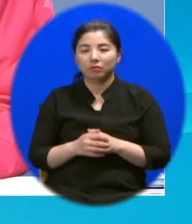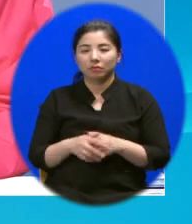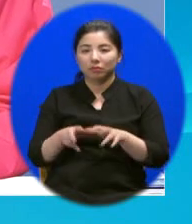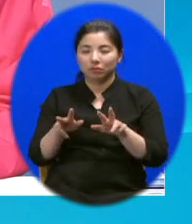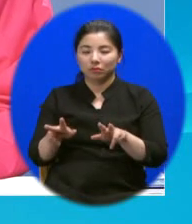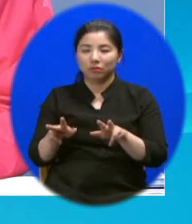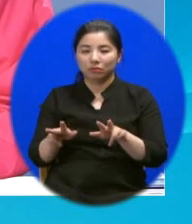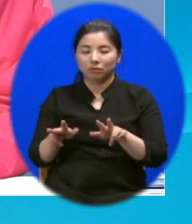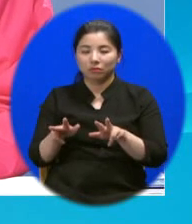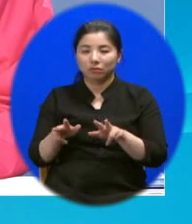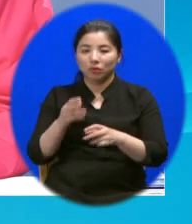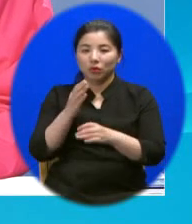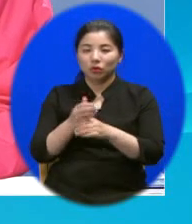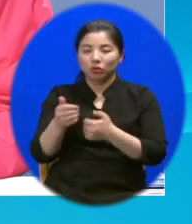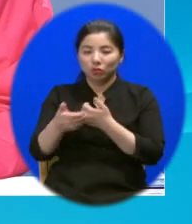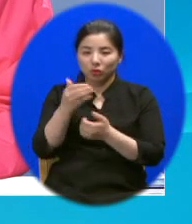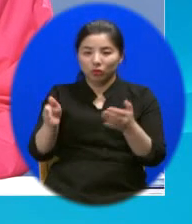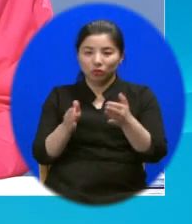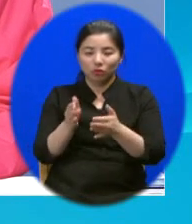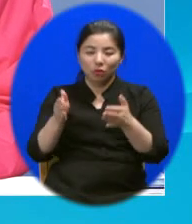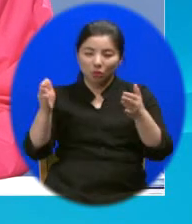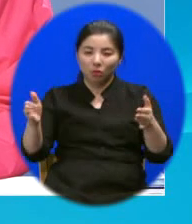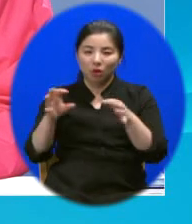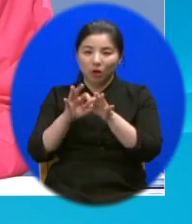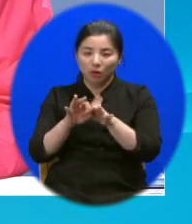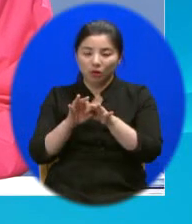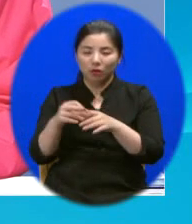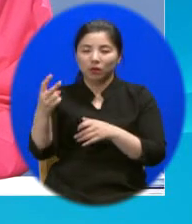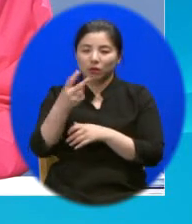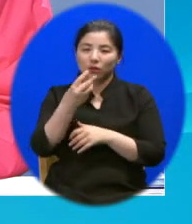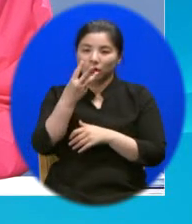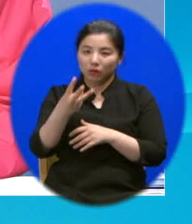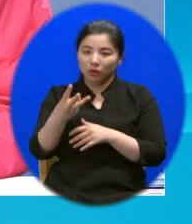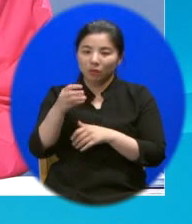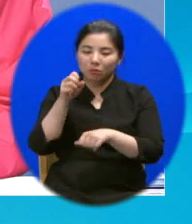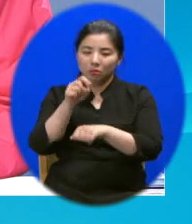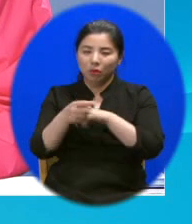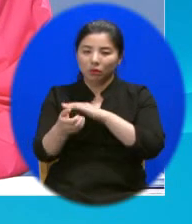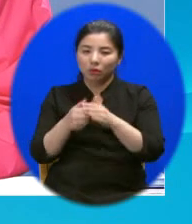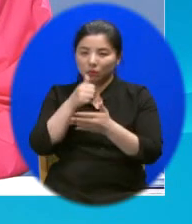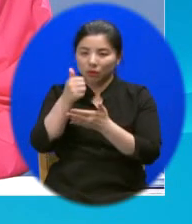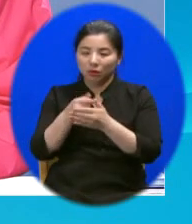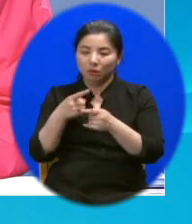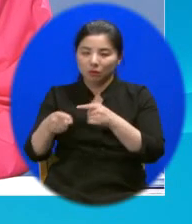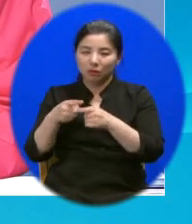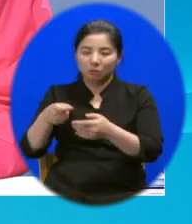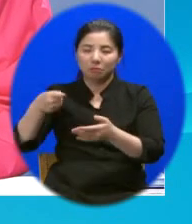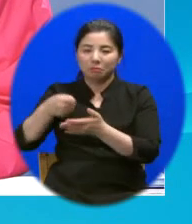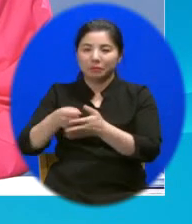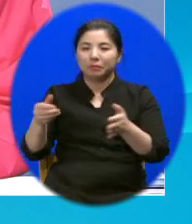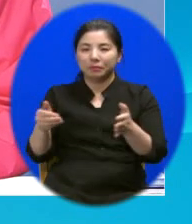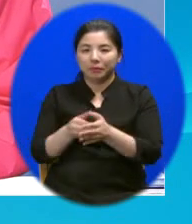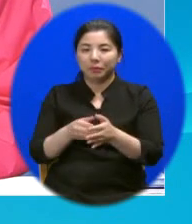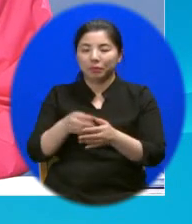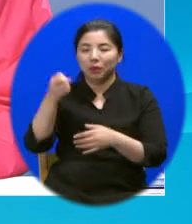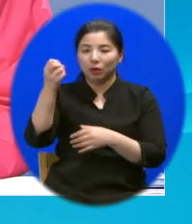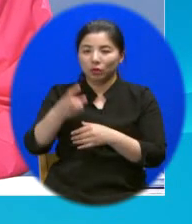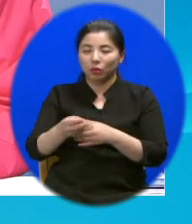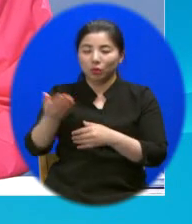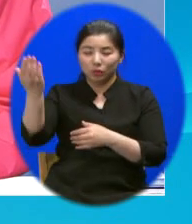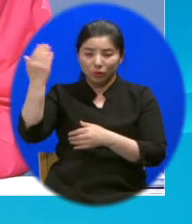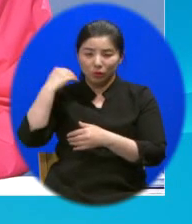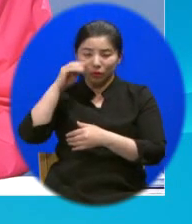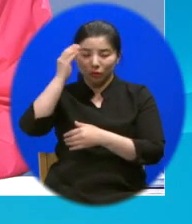지금 이 중부 고속도로 확장 관련해서는 2003년도에 이미 예타 가 결정이 됐던 사안입니다 또 전